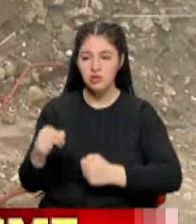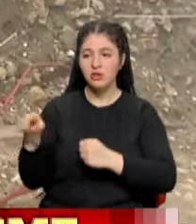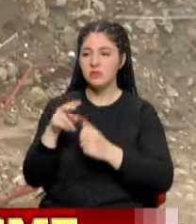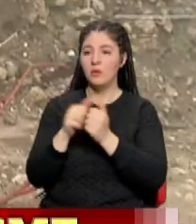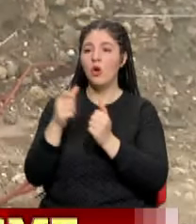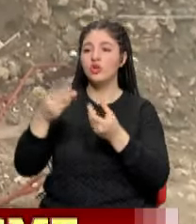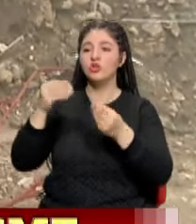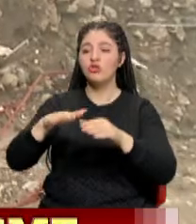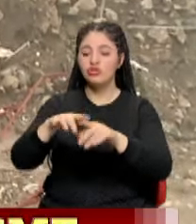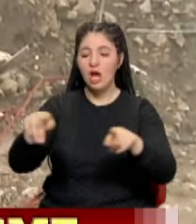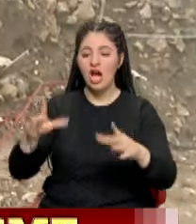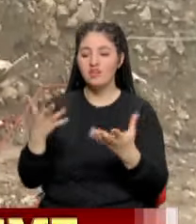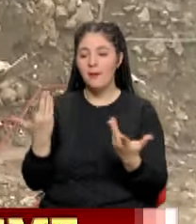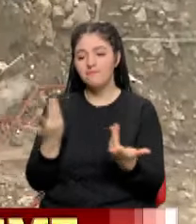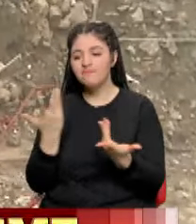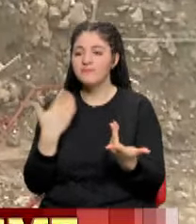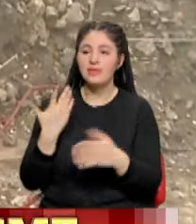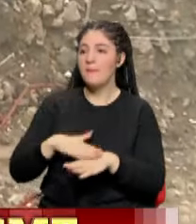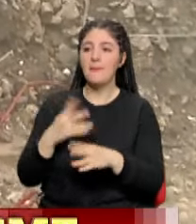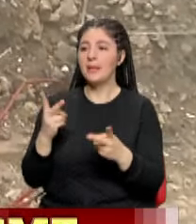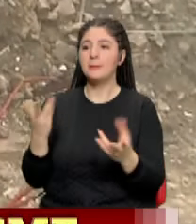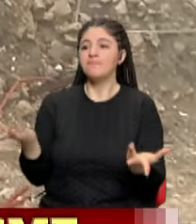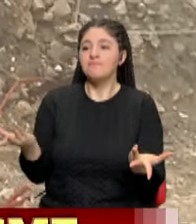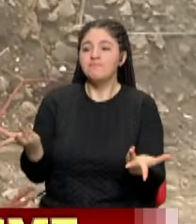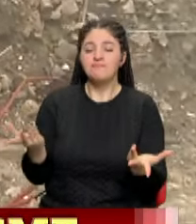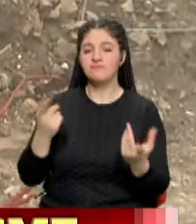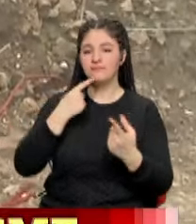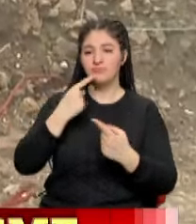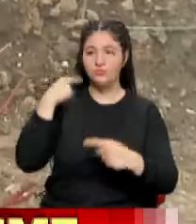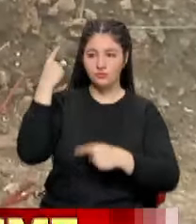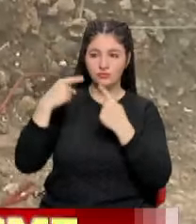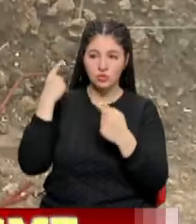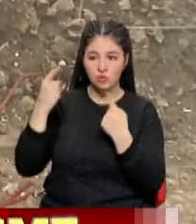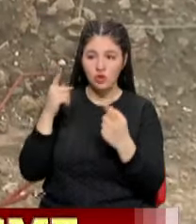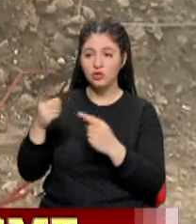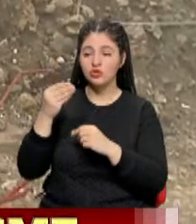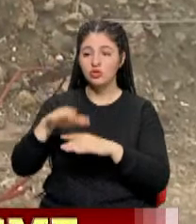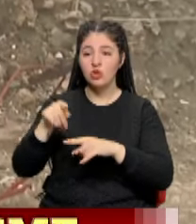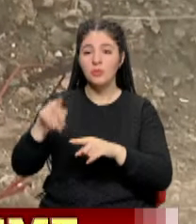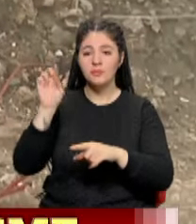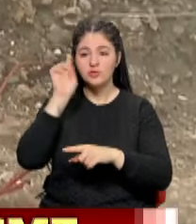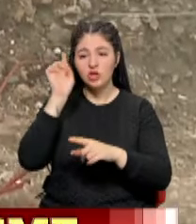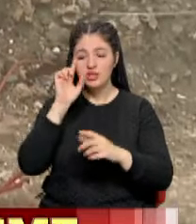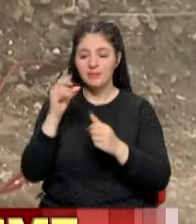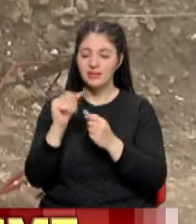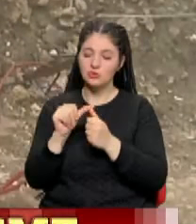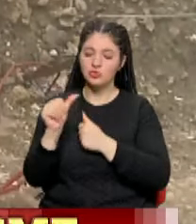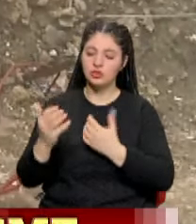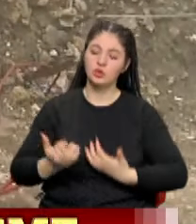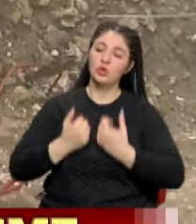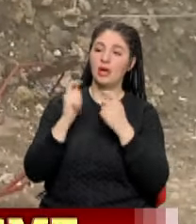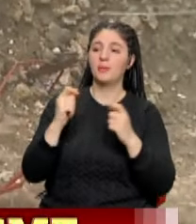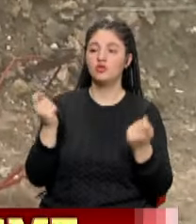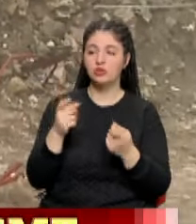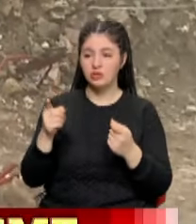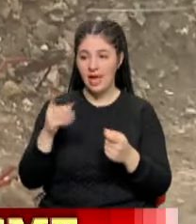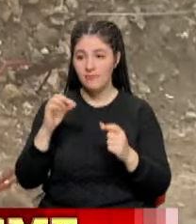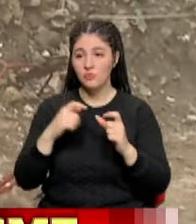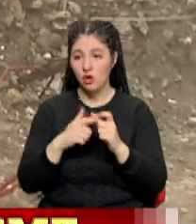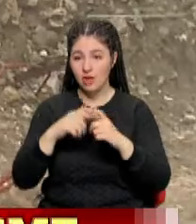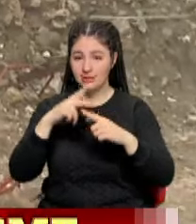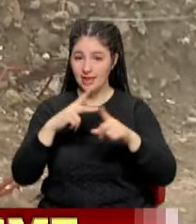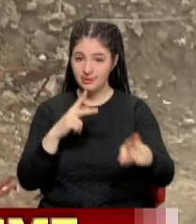da çocuklara acaba hani ne yapabilirim diye düşünce içindeydi. Çocukları bu psikolojiden uzaklaştırmaya çalıştı. Hem